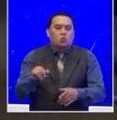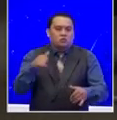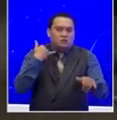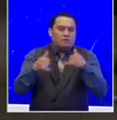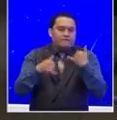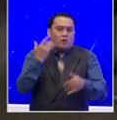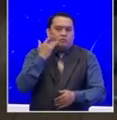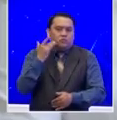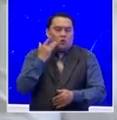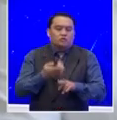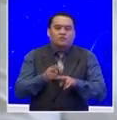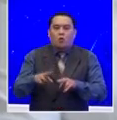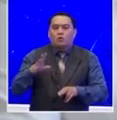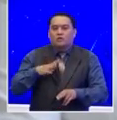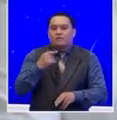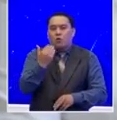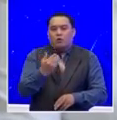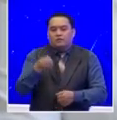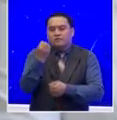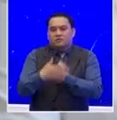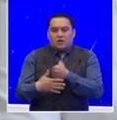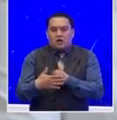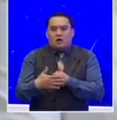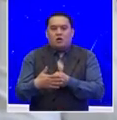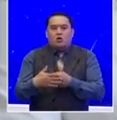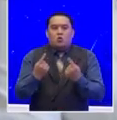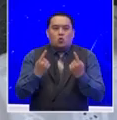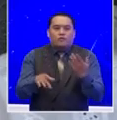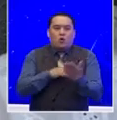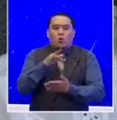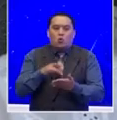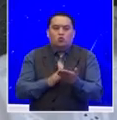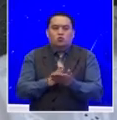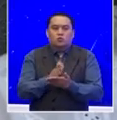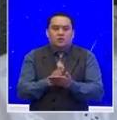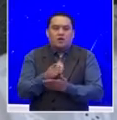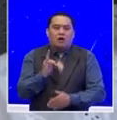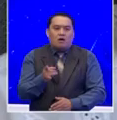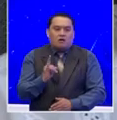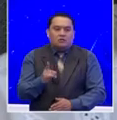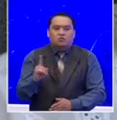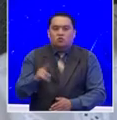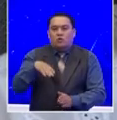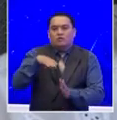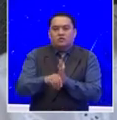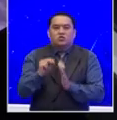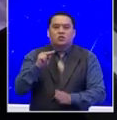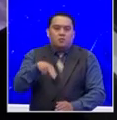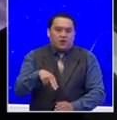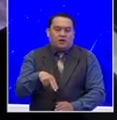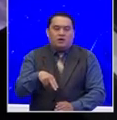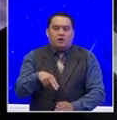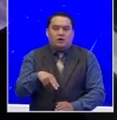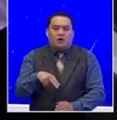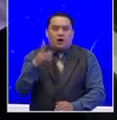дают и пару минут на отдых, говорят сотрудники колл-центра, одной из крупнейших городских служб такси. Однако с внедрением чрезвычайного